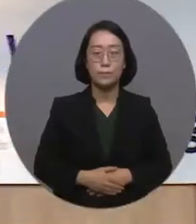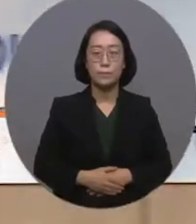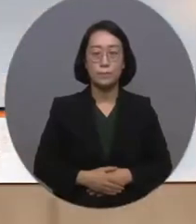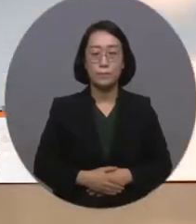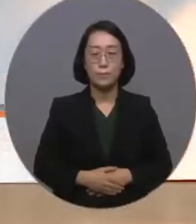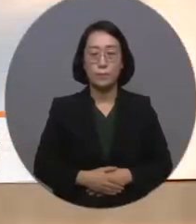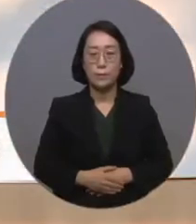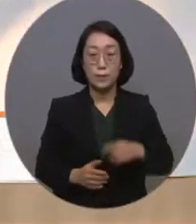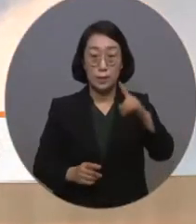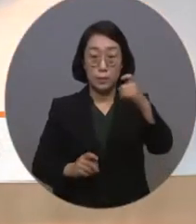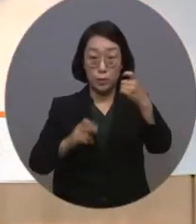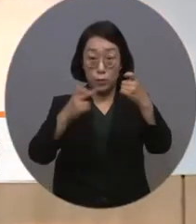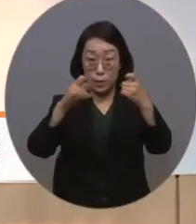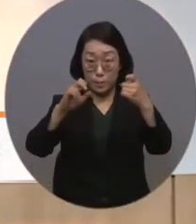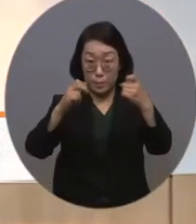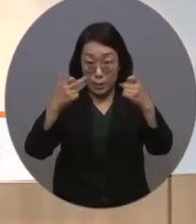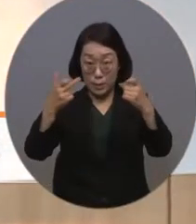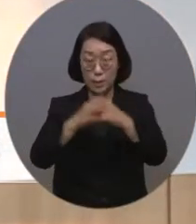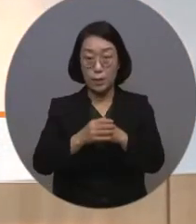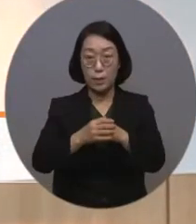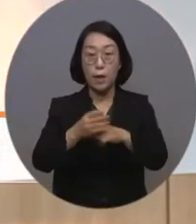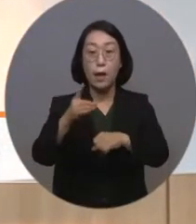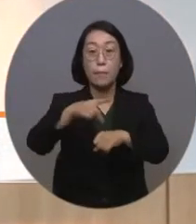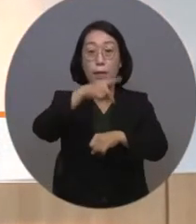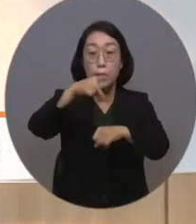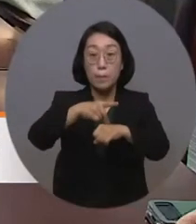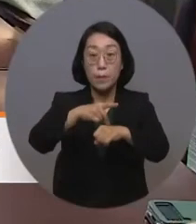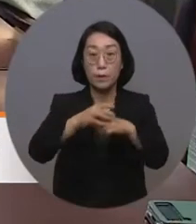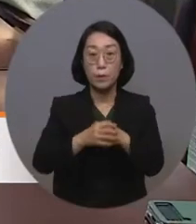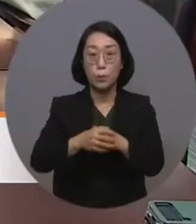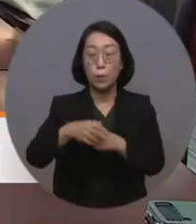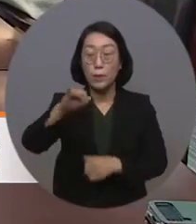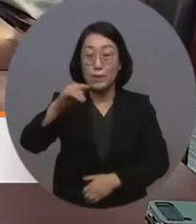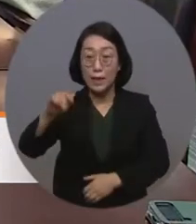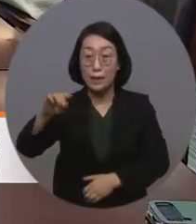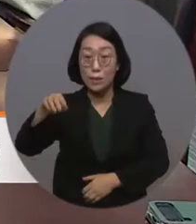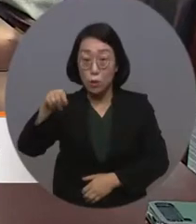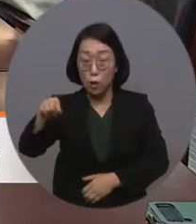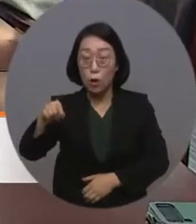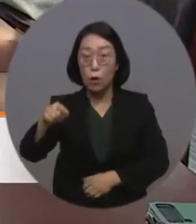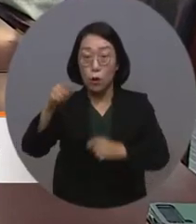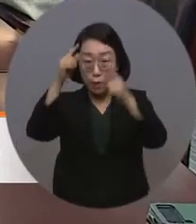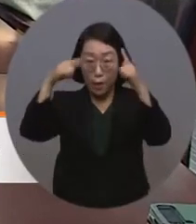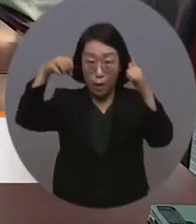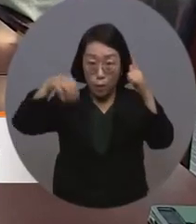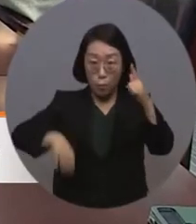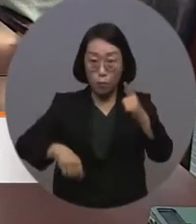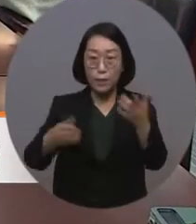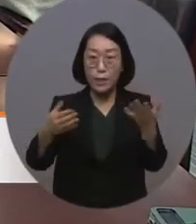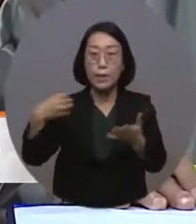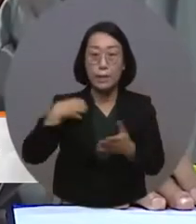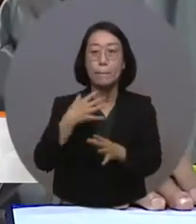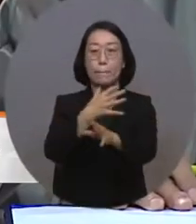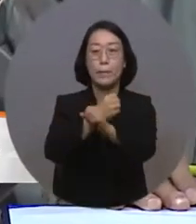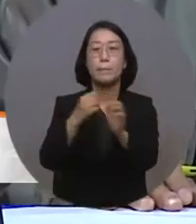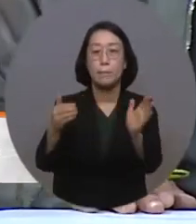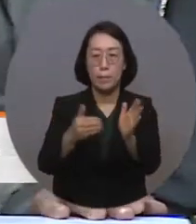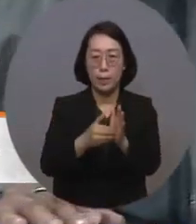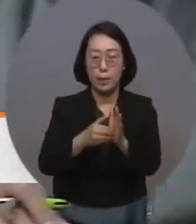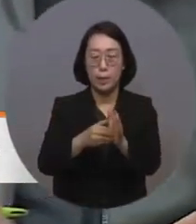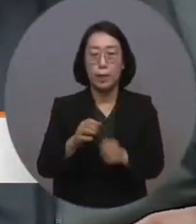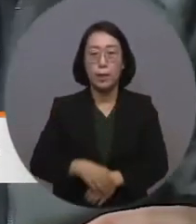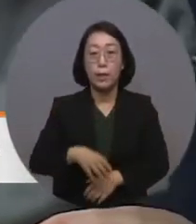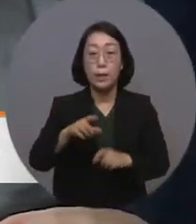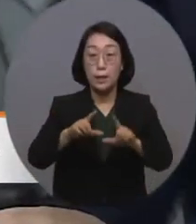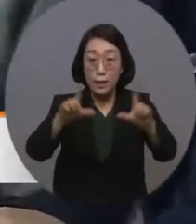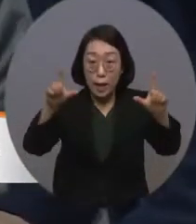지난 17일 필리핀 마발라커시와 신한서 경력대학원이 업무 협약을 체결했습니다. 이날